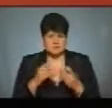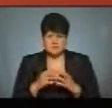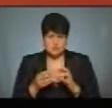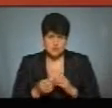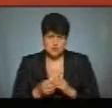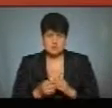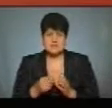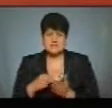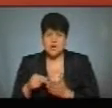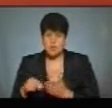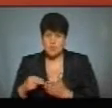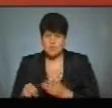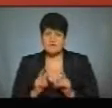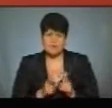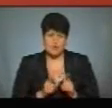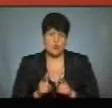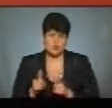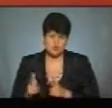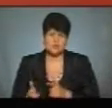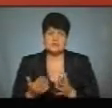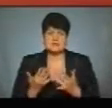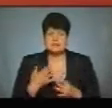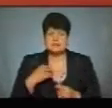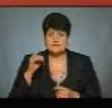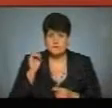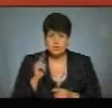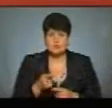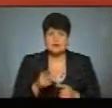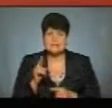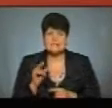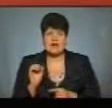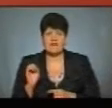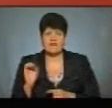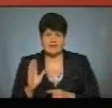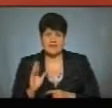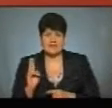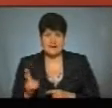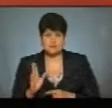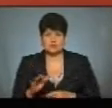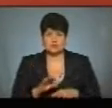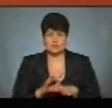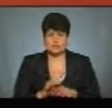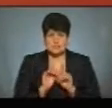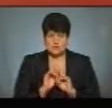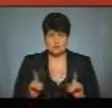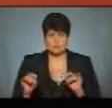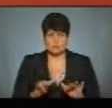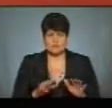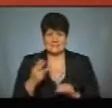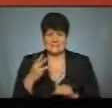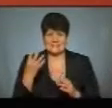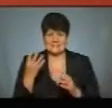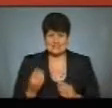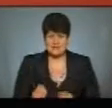сума. Закупівлі також погоджуюся, але наскільки відомо, ЦВК буде їх проводити за такою особливою